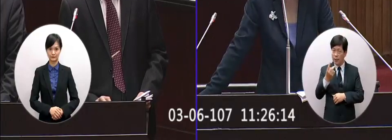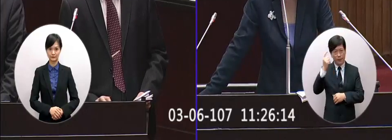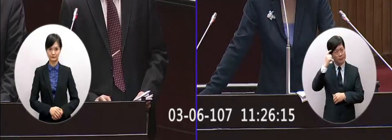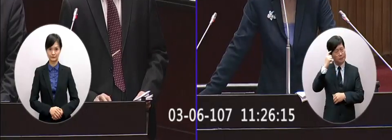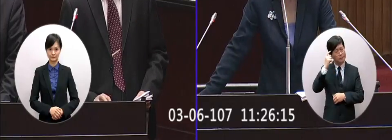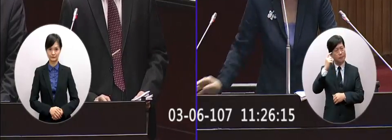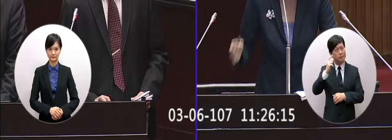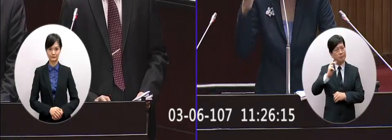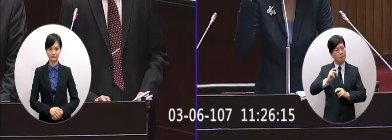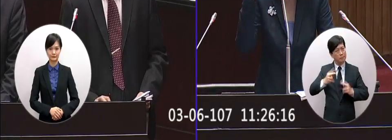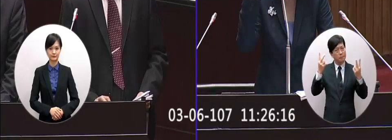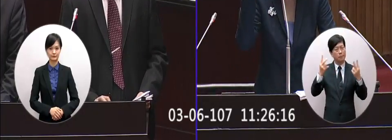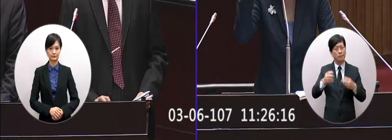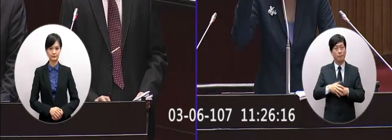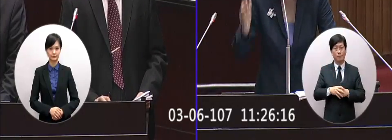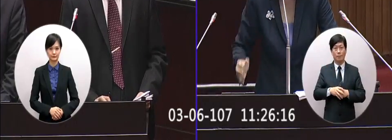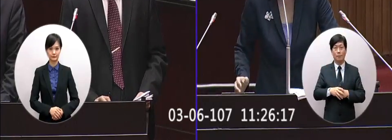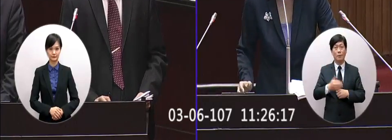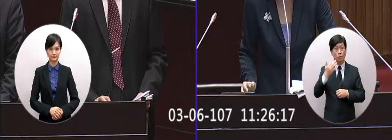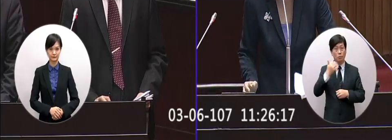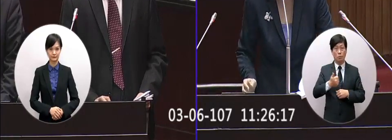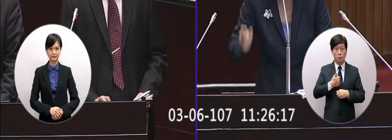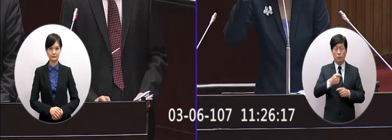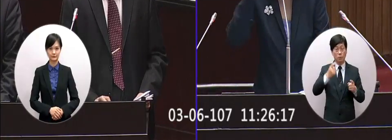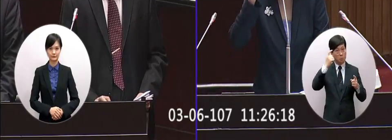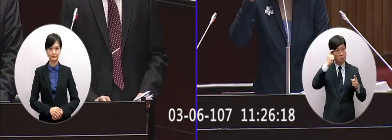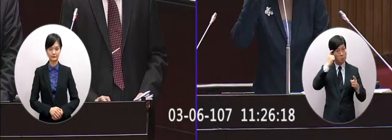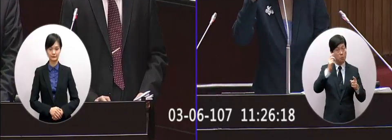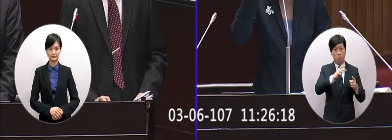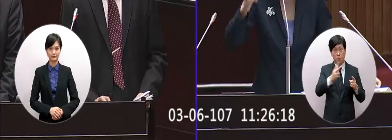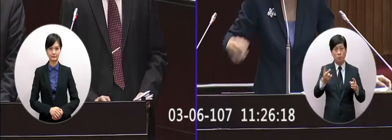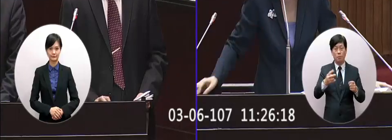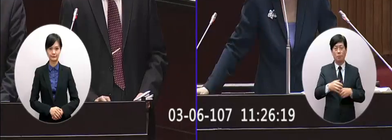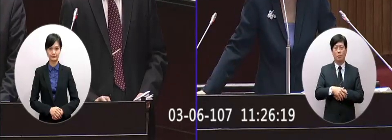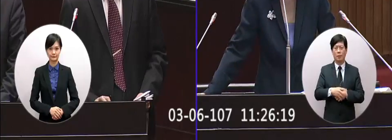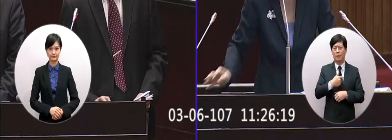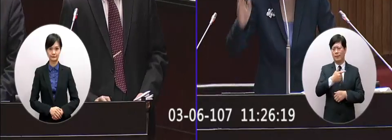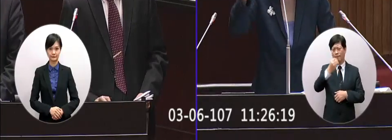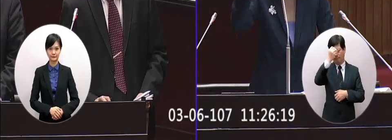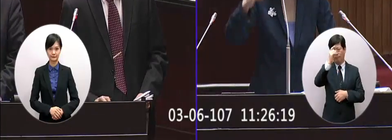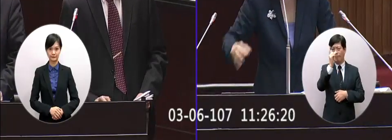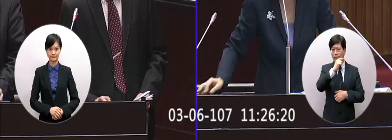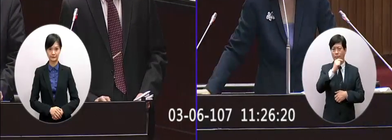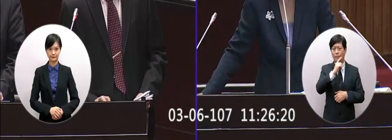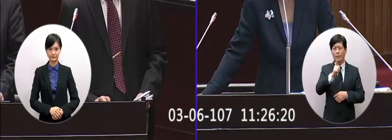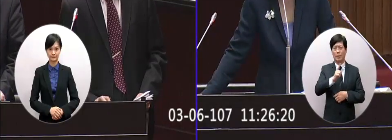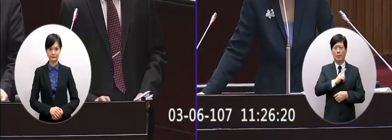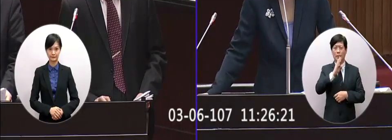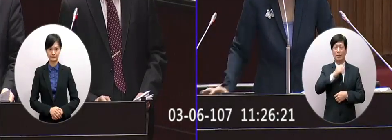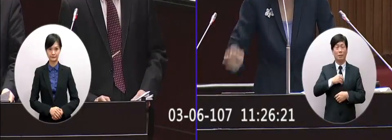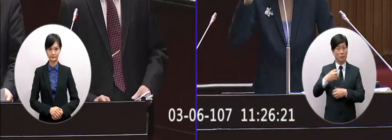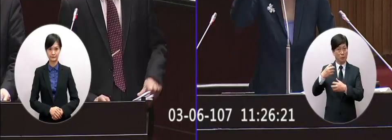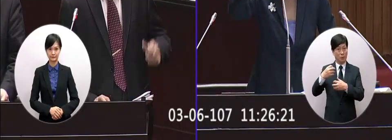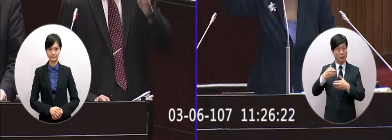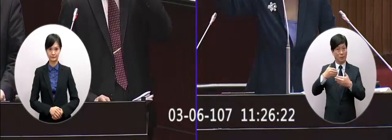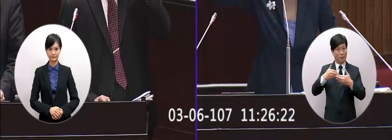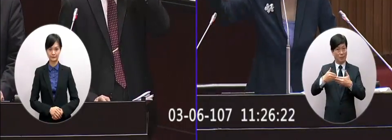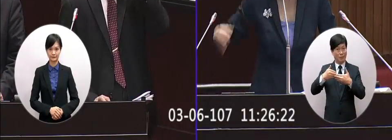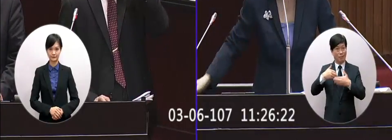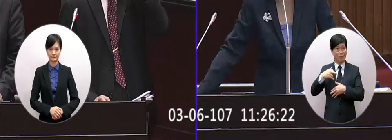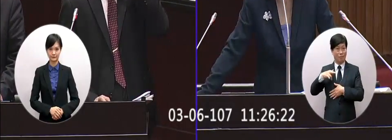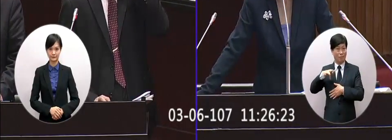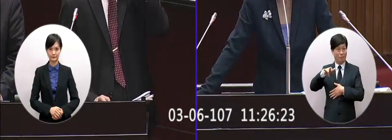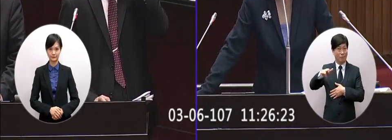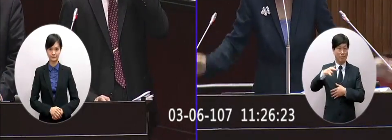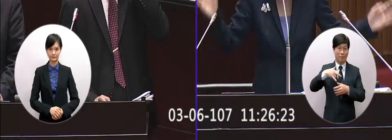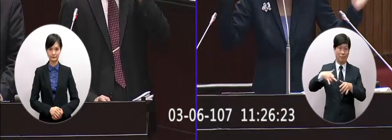思维吗？我觉得这个目前面临这个状况是一种思维。我们非常讨厌所谓的军机绕台，你有没有考虑过要让人民币